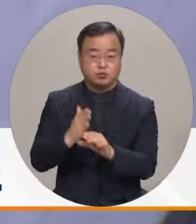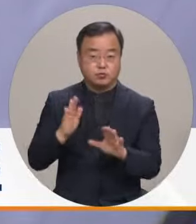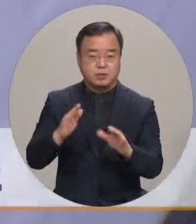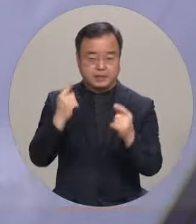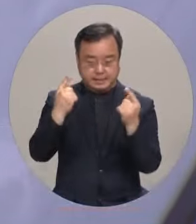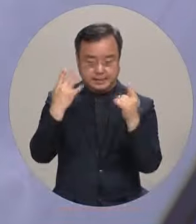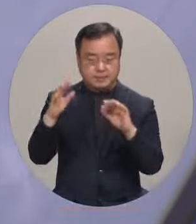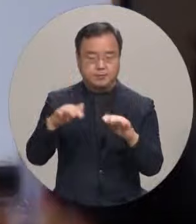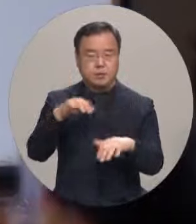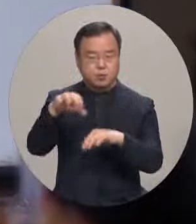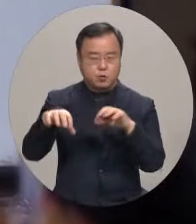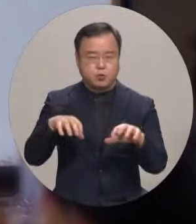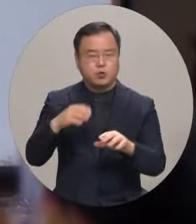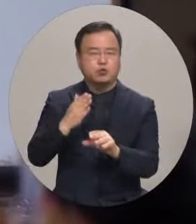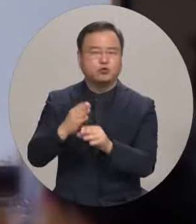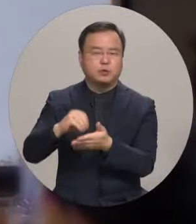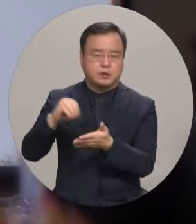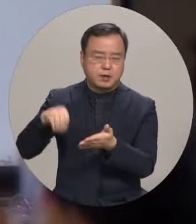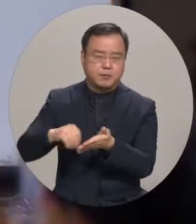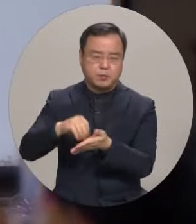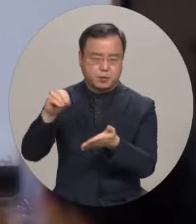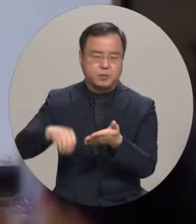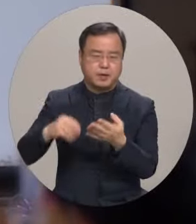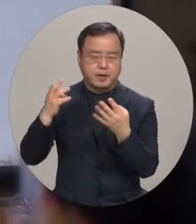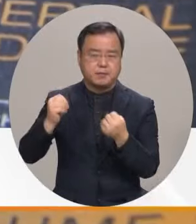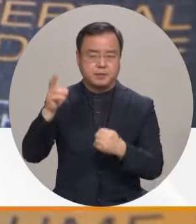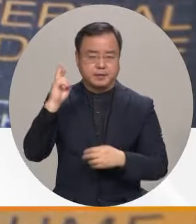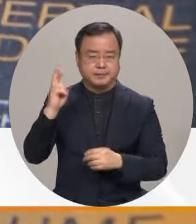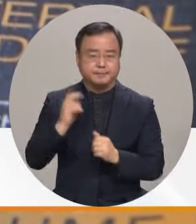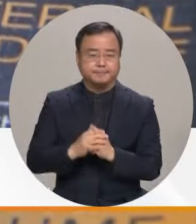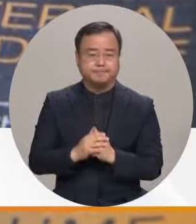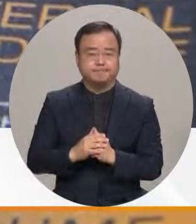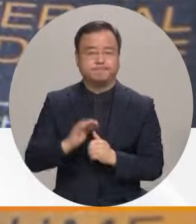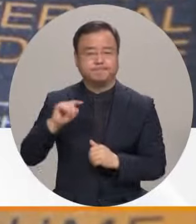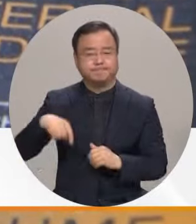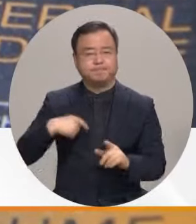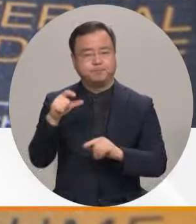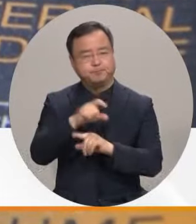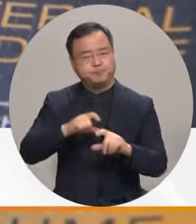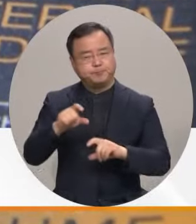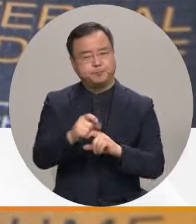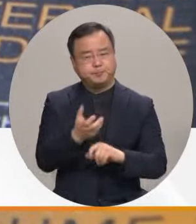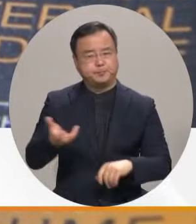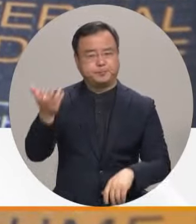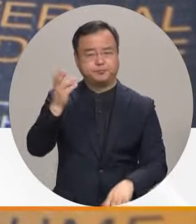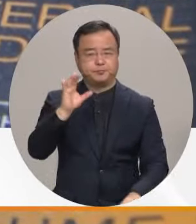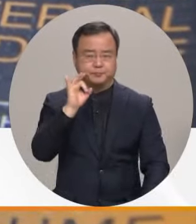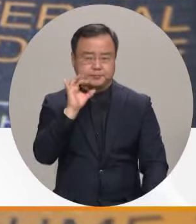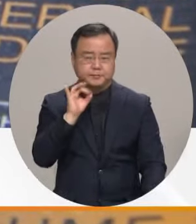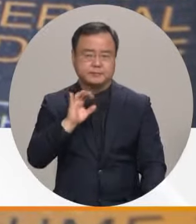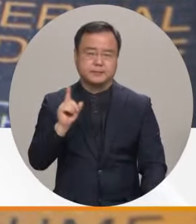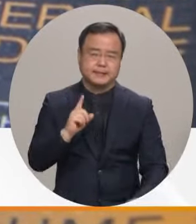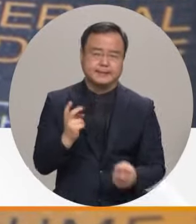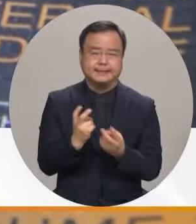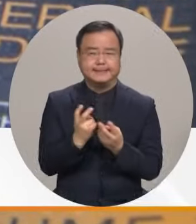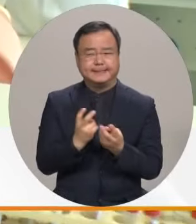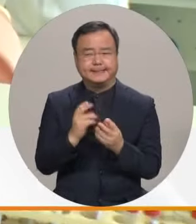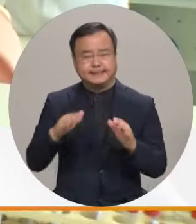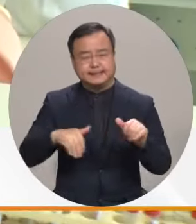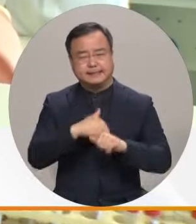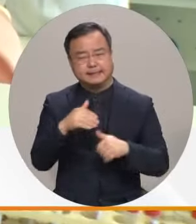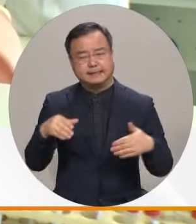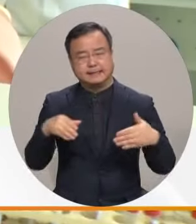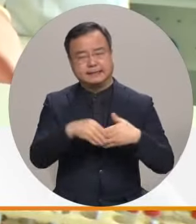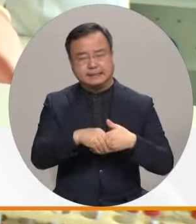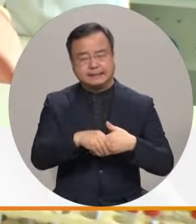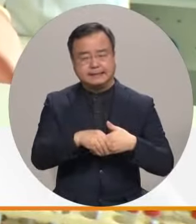급증할 거란 우려도 나옵니다. 자기야, 저는 못 올라갈 것 같은데 아까운데 막 약간 이래가지고 슬슬 타협했던 건데